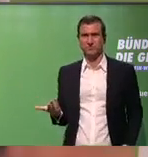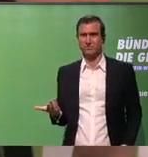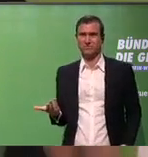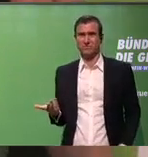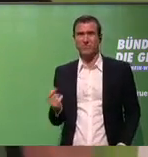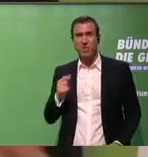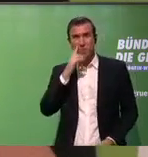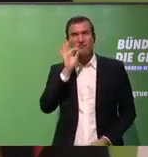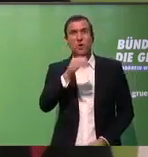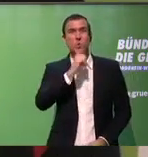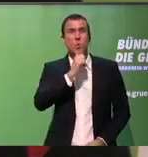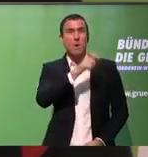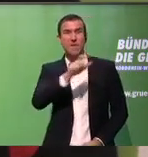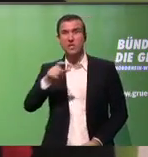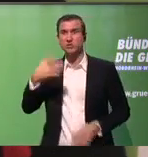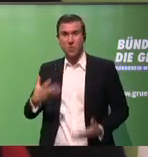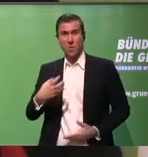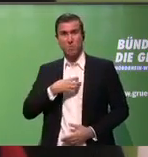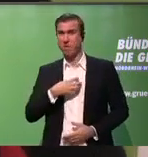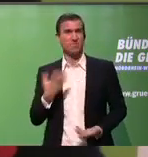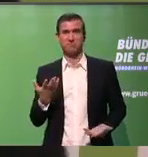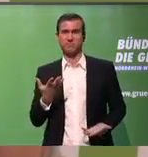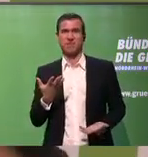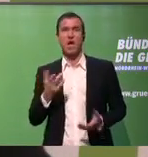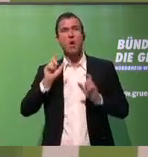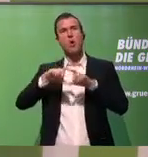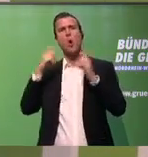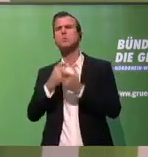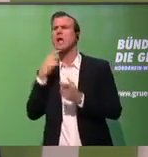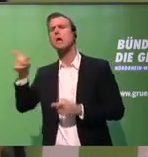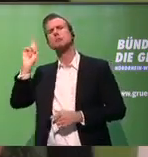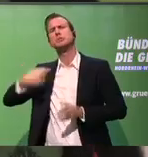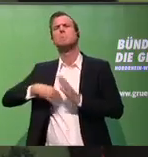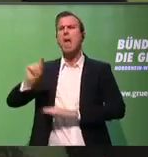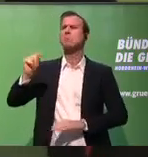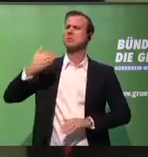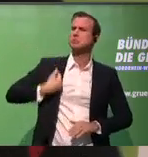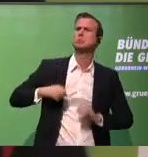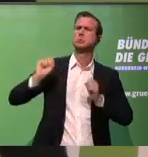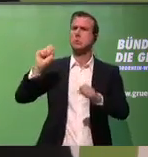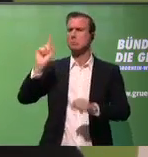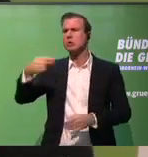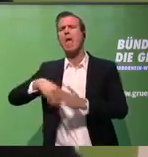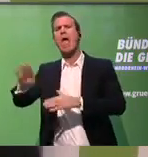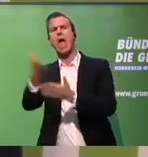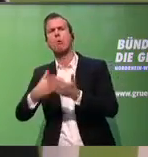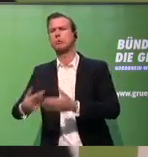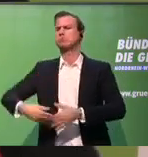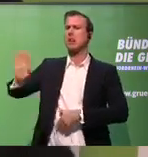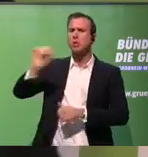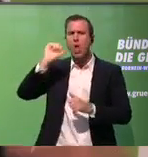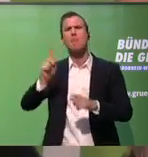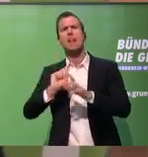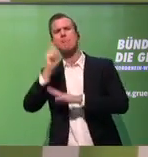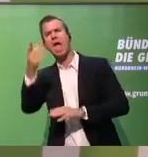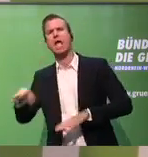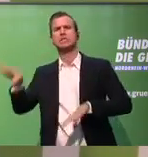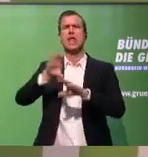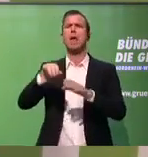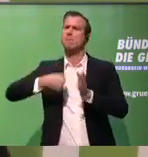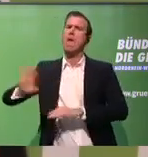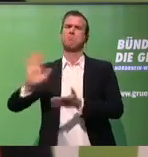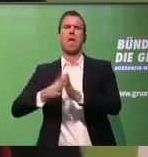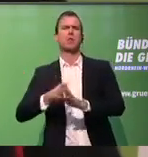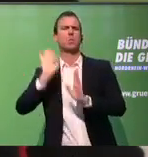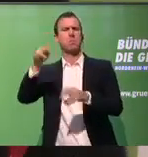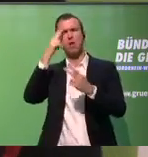für die jungen Menschen selbst. Das sagt nämlich die Kommission, die müssen sich mal anstrengen hier, mal mehr Ausbildung machen, noch ein Master drauf, ein paar mehr Praktika, am